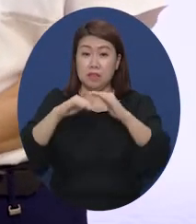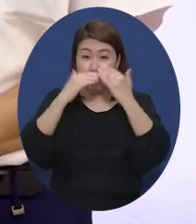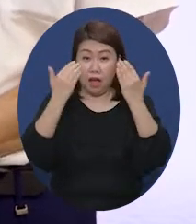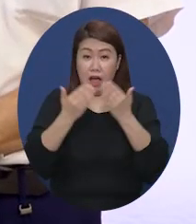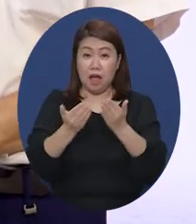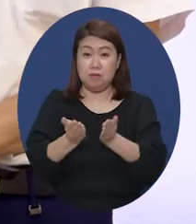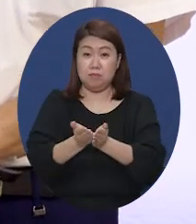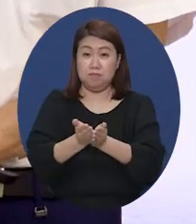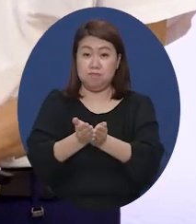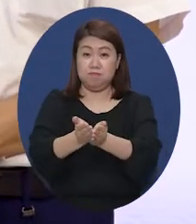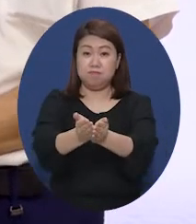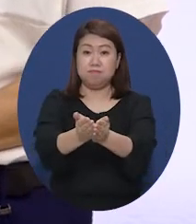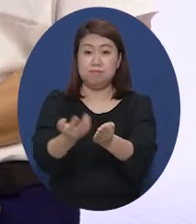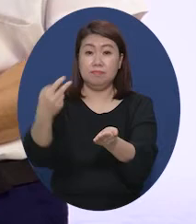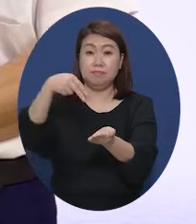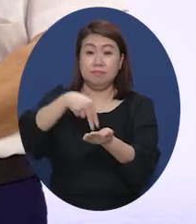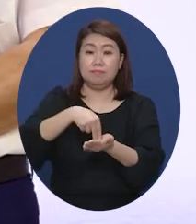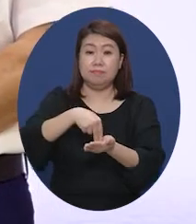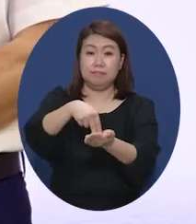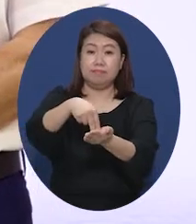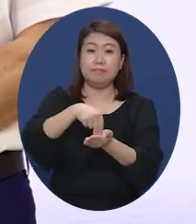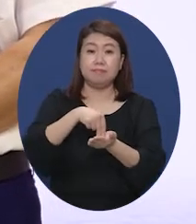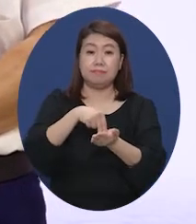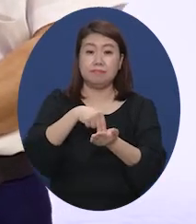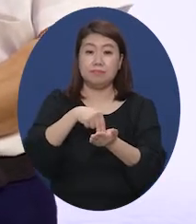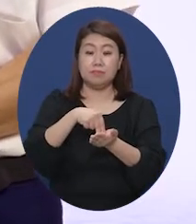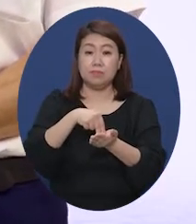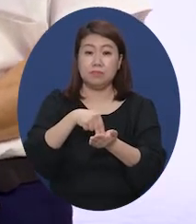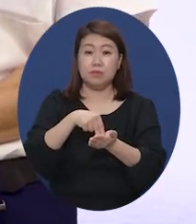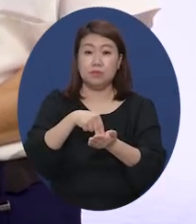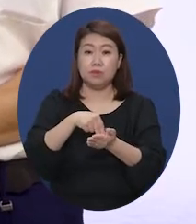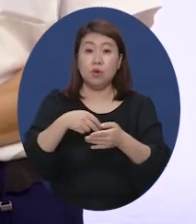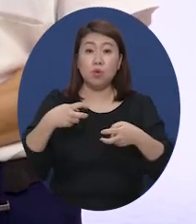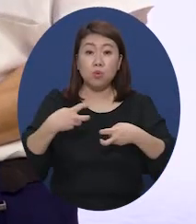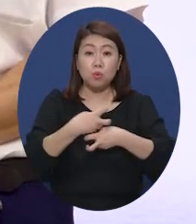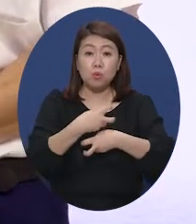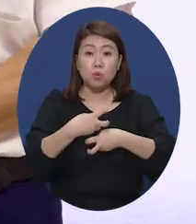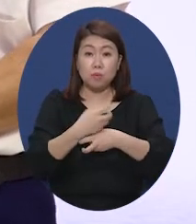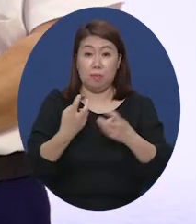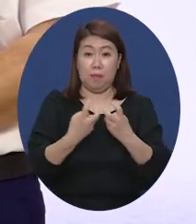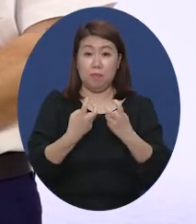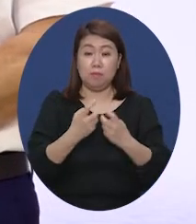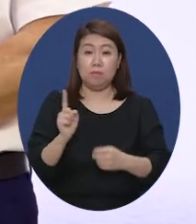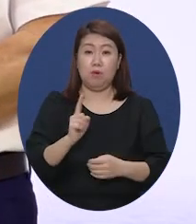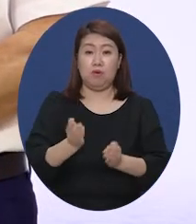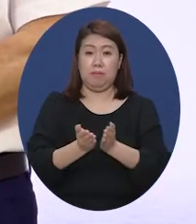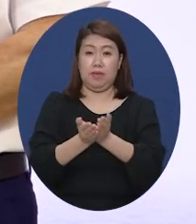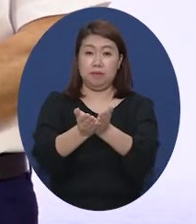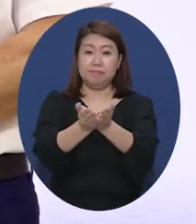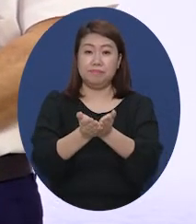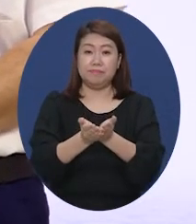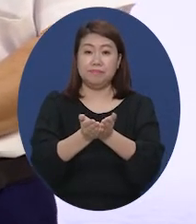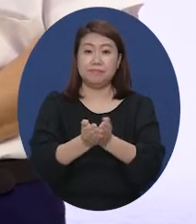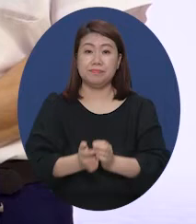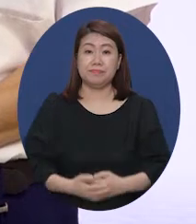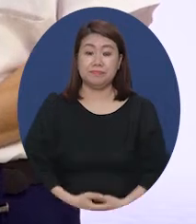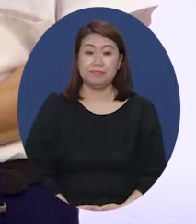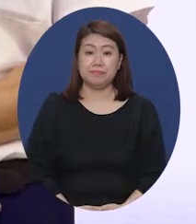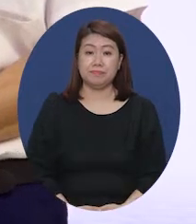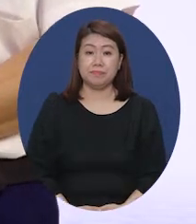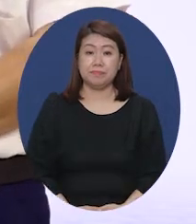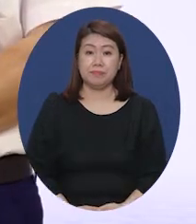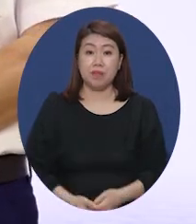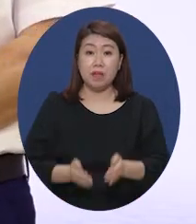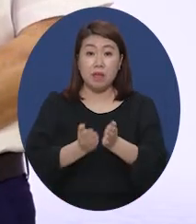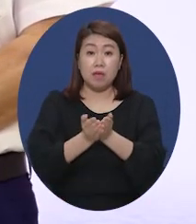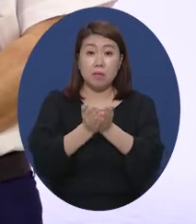본다든가, 이럴 때도 전부 이 배를 이용해서 움직이게 됩니다. 그래서 주요 교통수단은 선박입니다. 예,